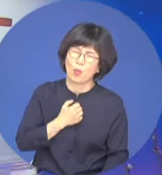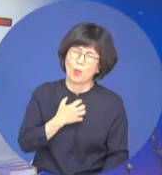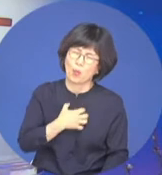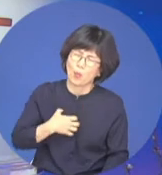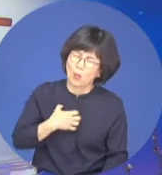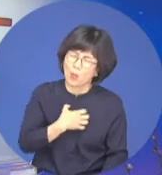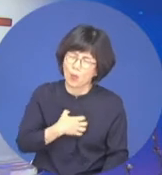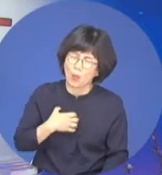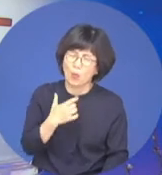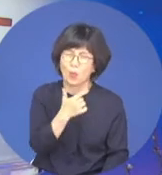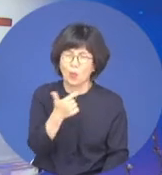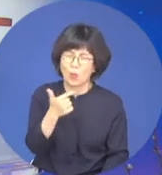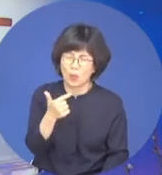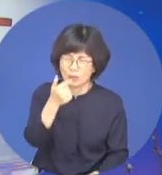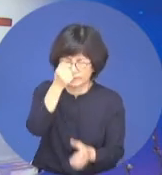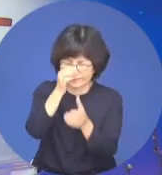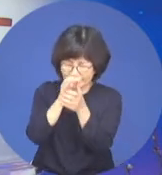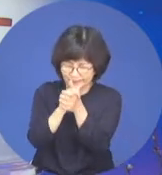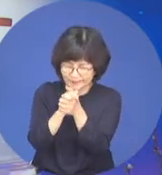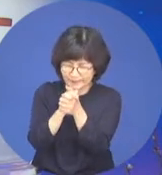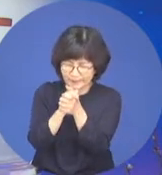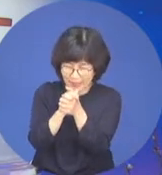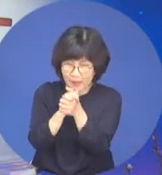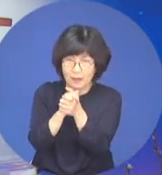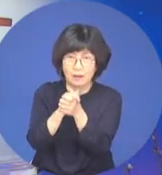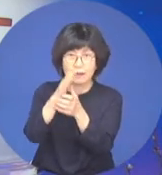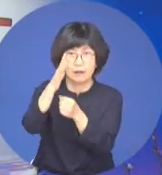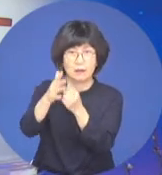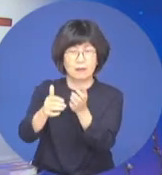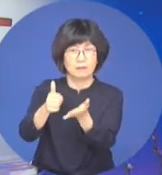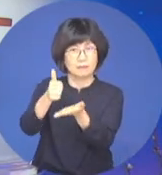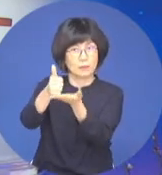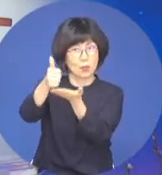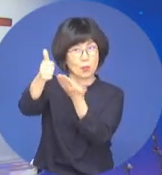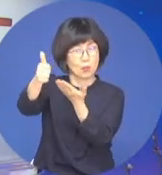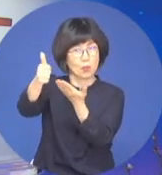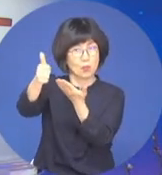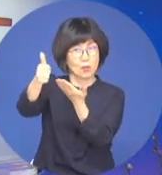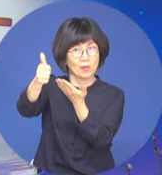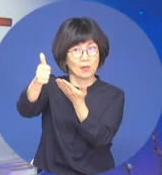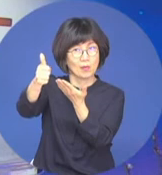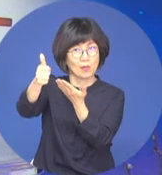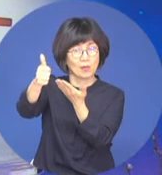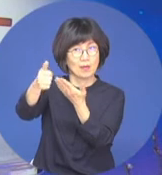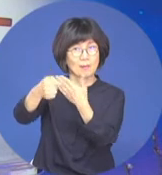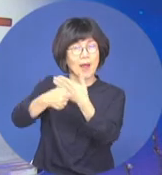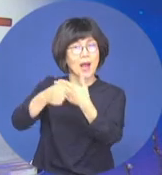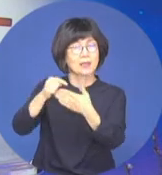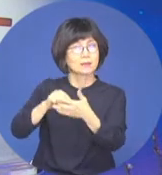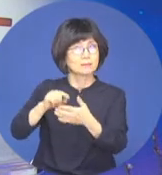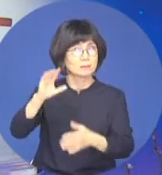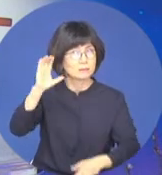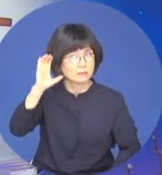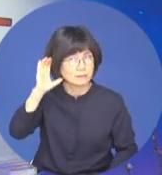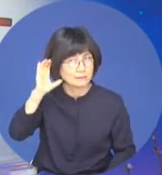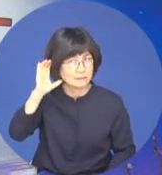거예요. 근데 하나님께서 마음에 그런 말씀을 들려주시더래요.